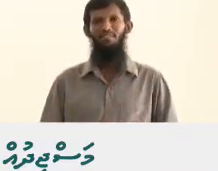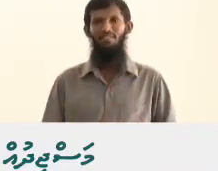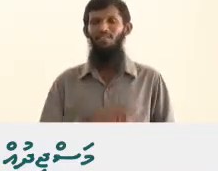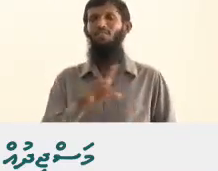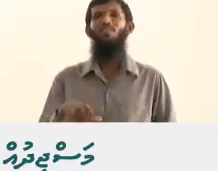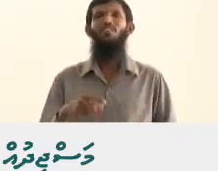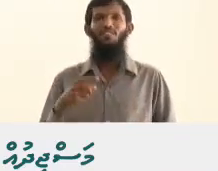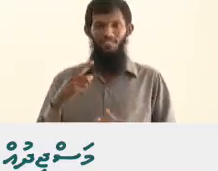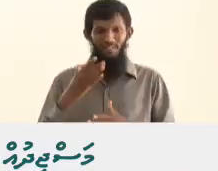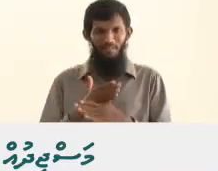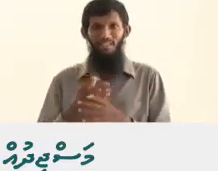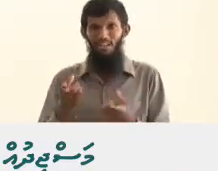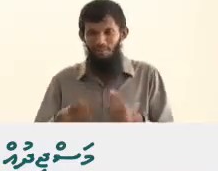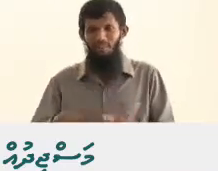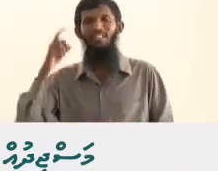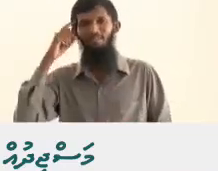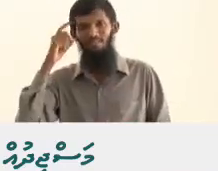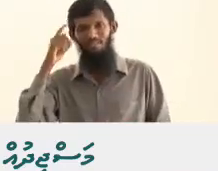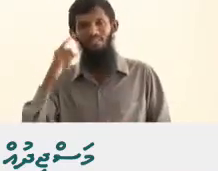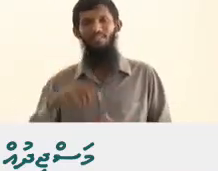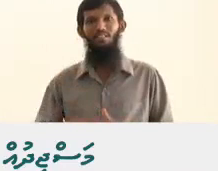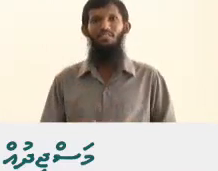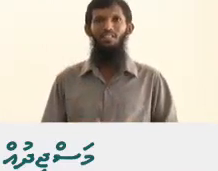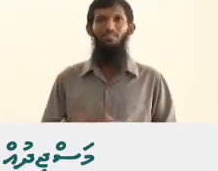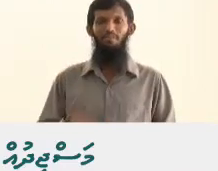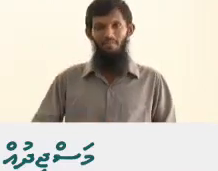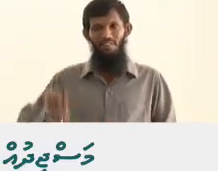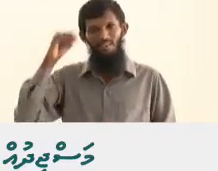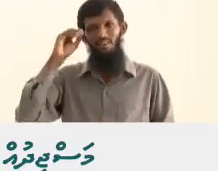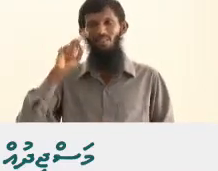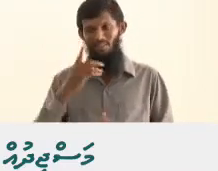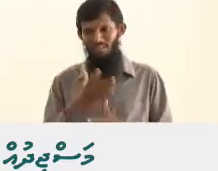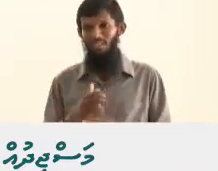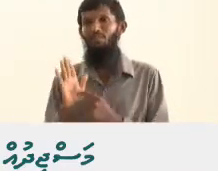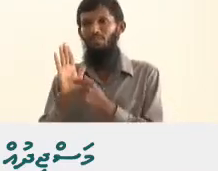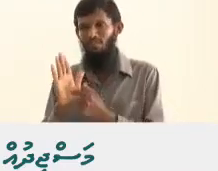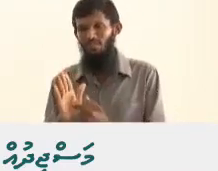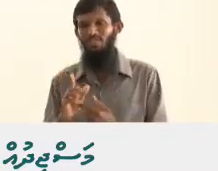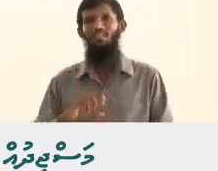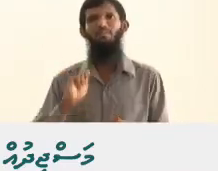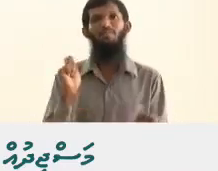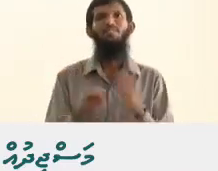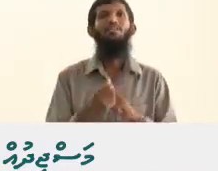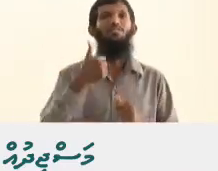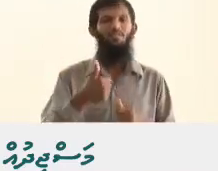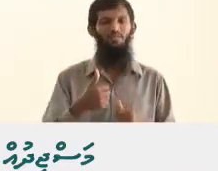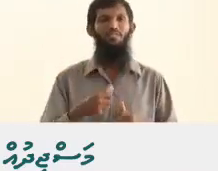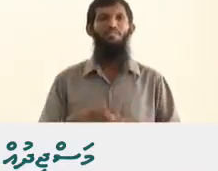mifada kankama medu visna fikurko ibrahim hasil kon hakuge magar